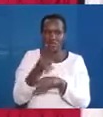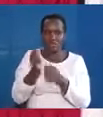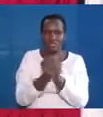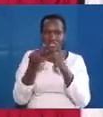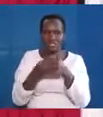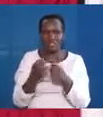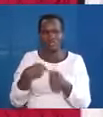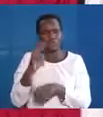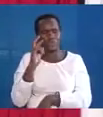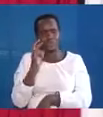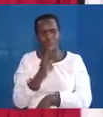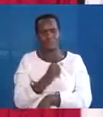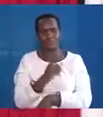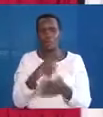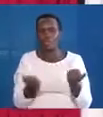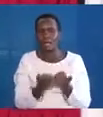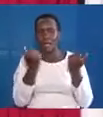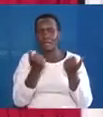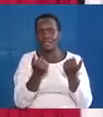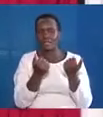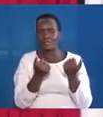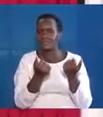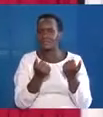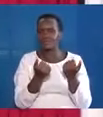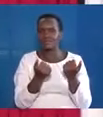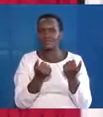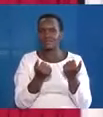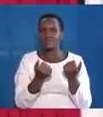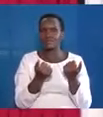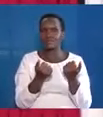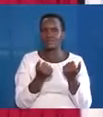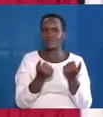ambayo alikuwa yanatendeka katika sehemu mbalimbali,